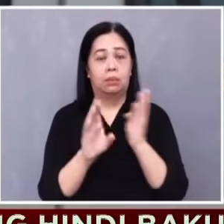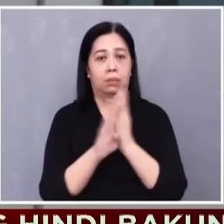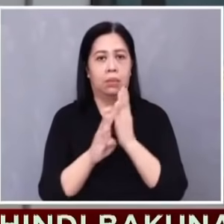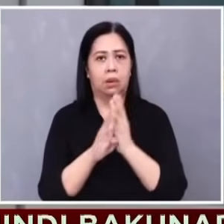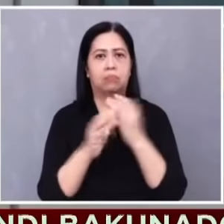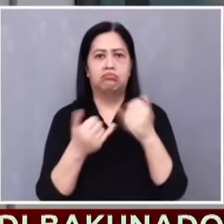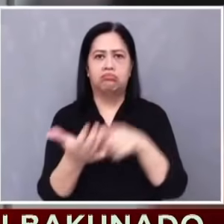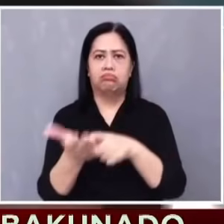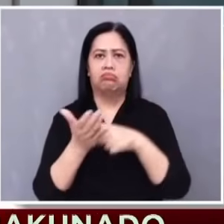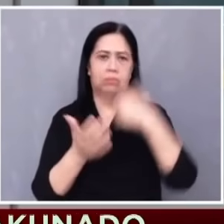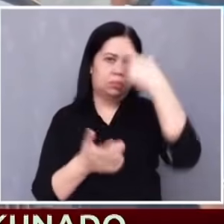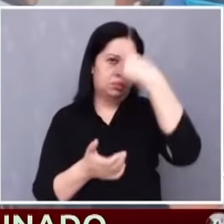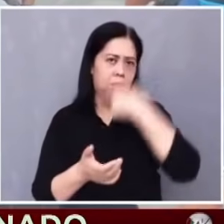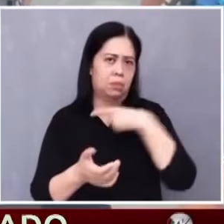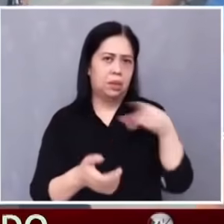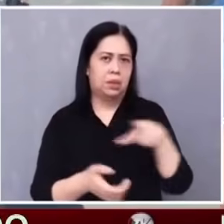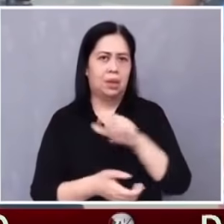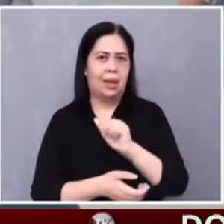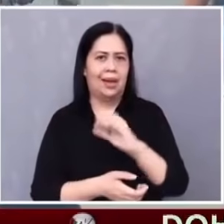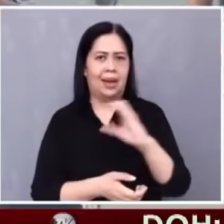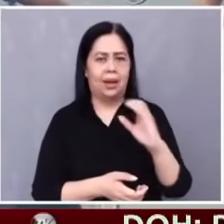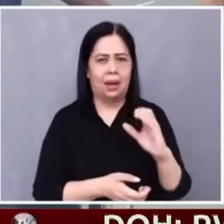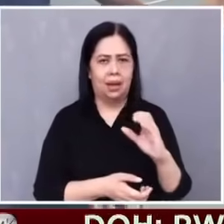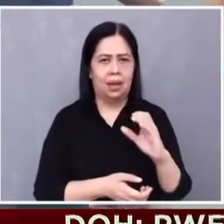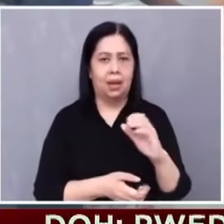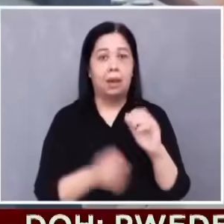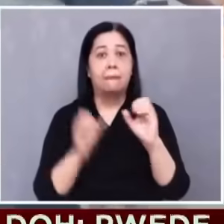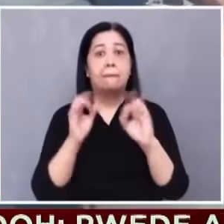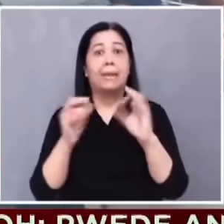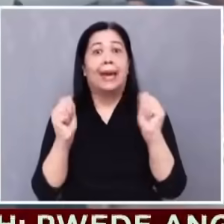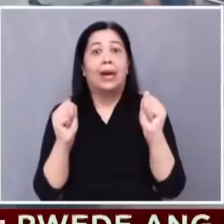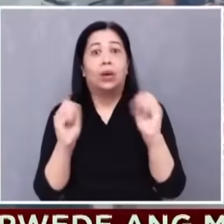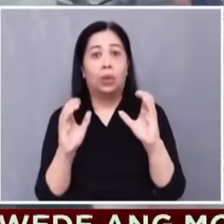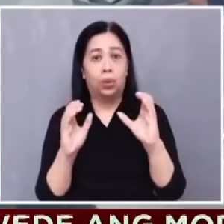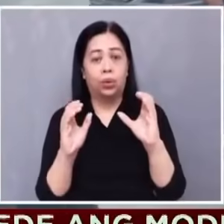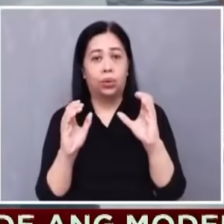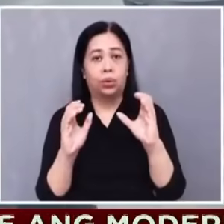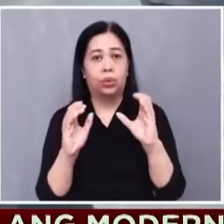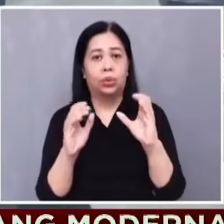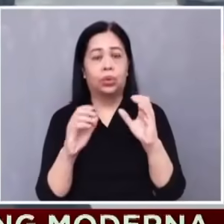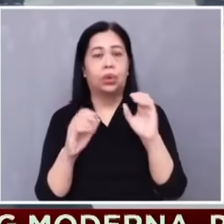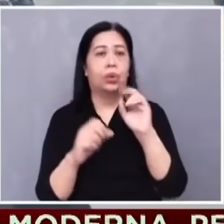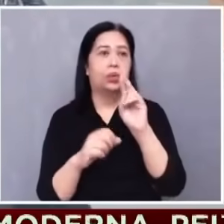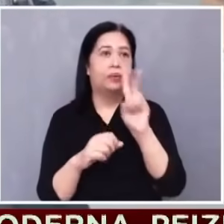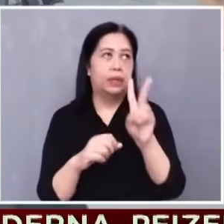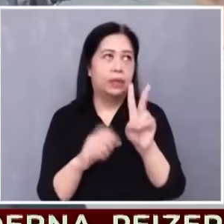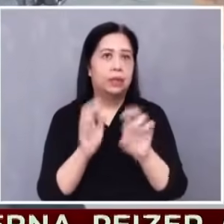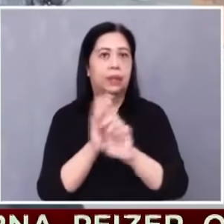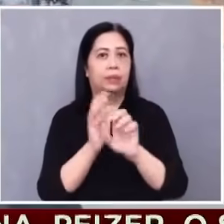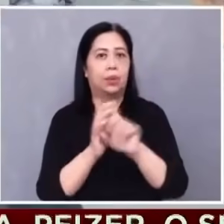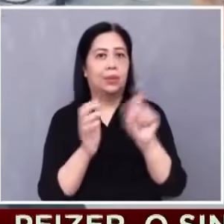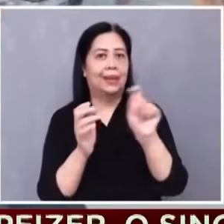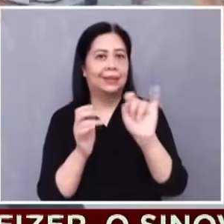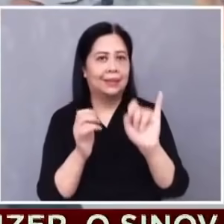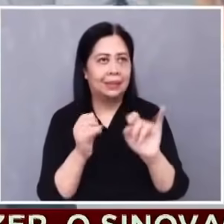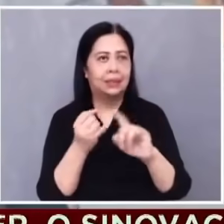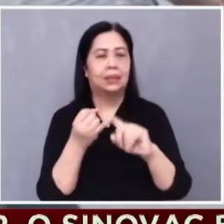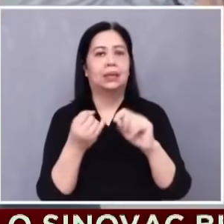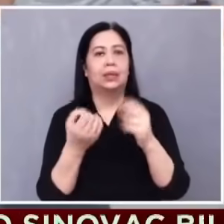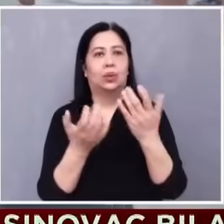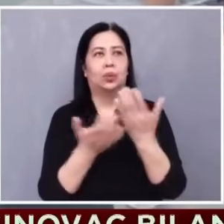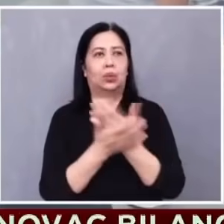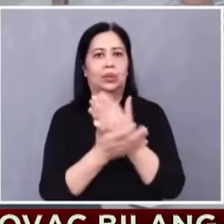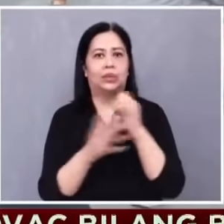face shield ng IACT. Pag aircon vehicle, lagaya ng UV, taxi, modernized